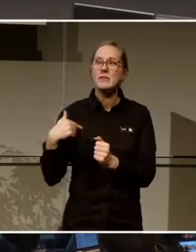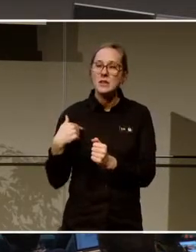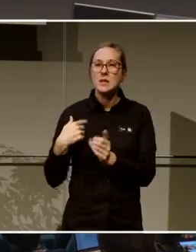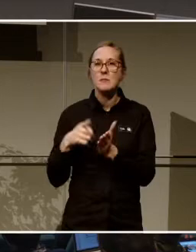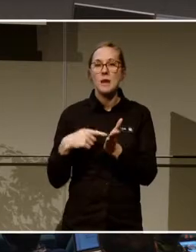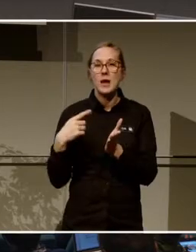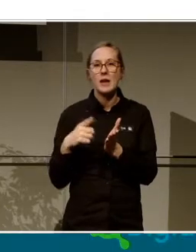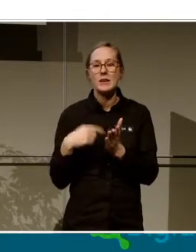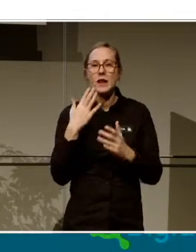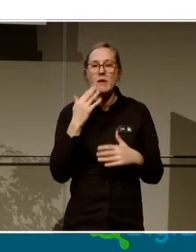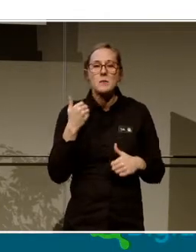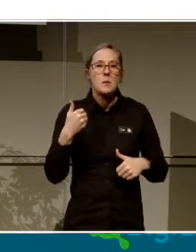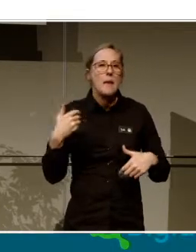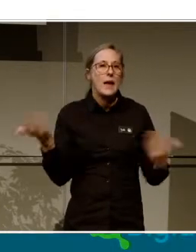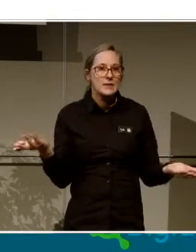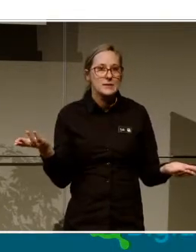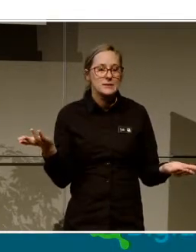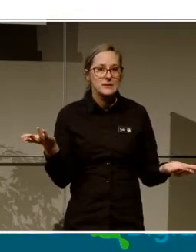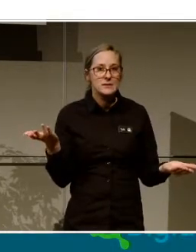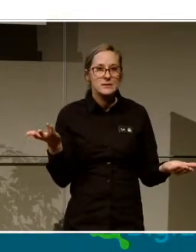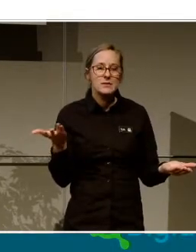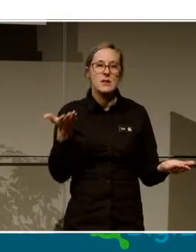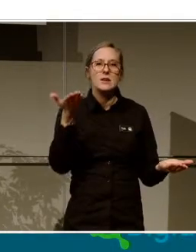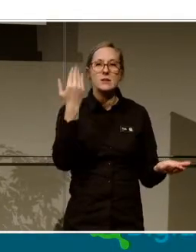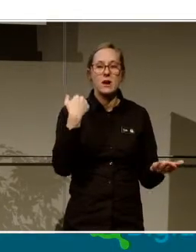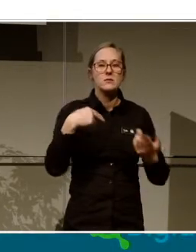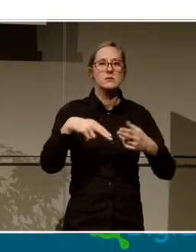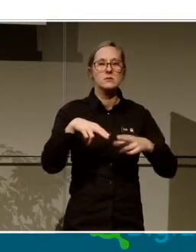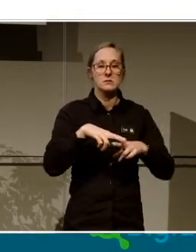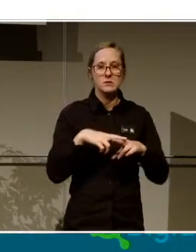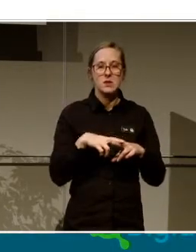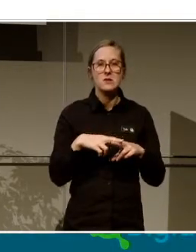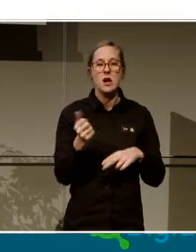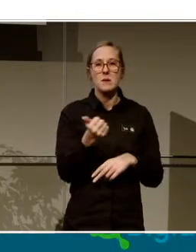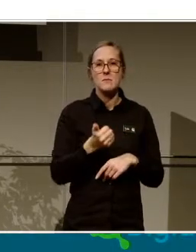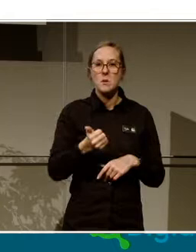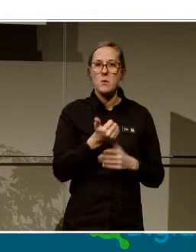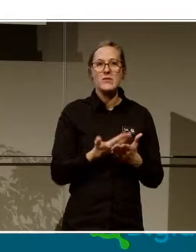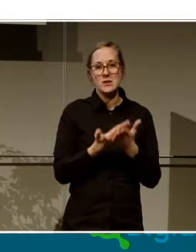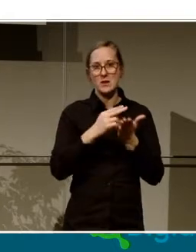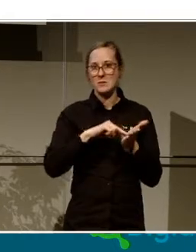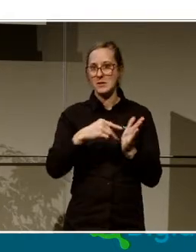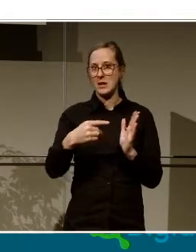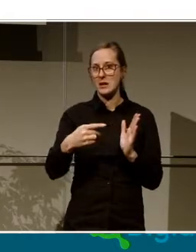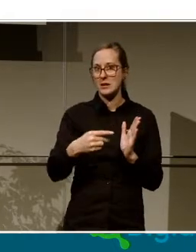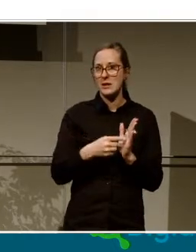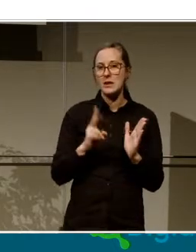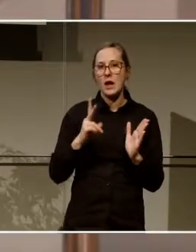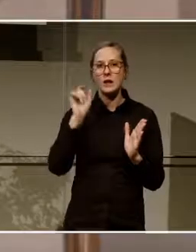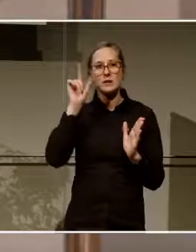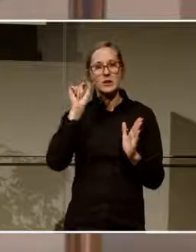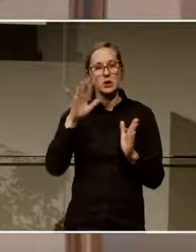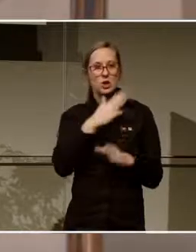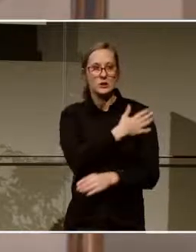att vem som helst kan vid något tillfälle behöva hjälp med teknik eller en digital